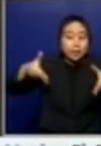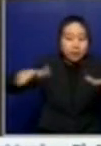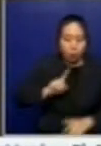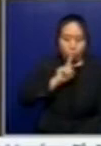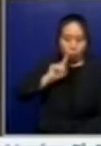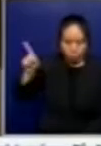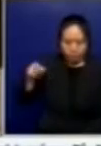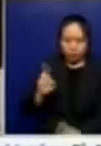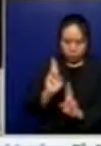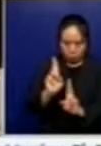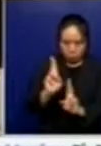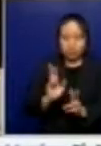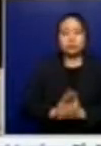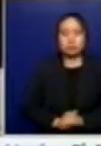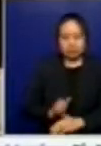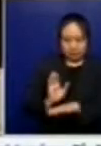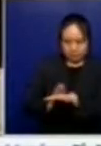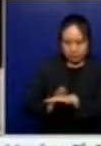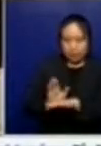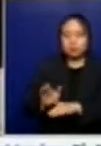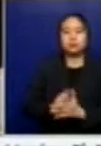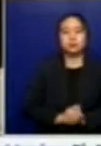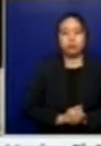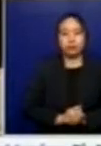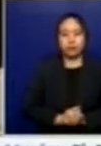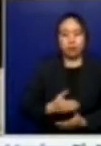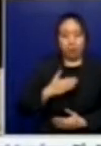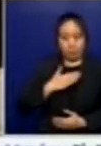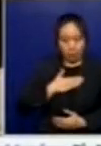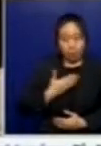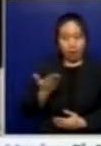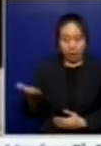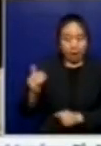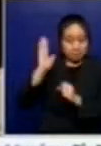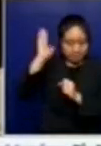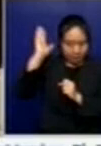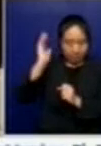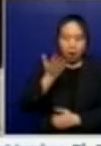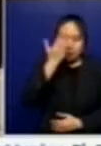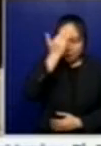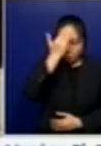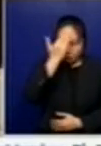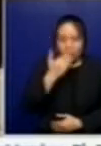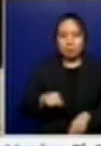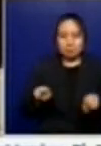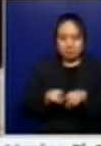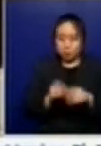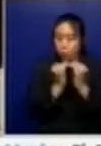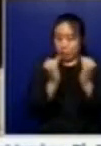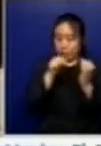ต้องระวังขอเตือนไว้นะครับขอเตือนที่ผมให้อภิปรายเพราะผมถือว่าเป็นที่มาของรัฐธรรมนูญ